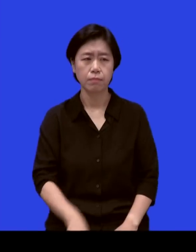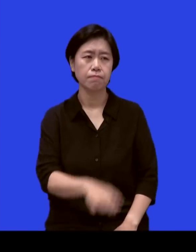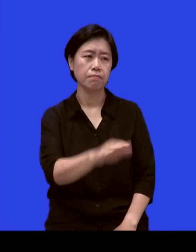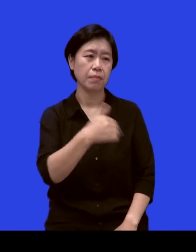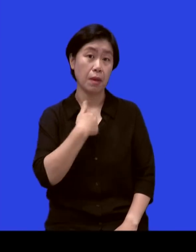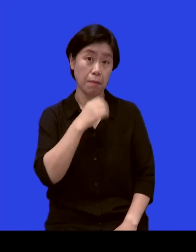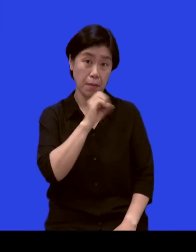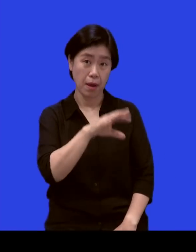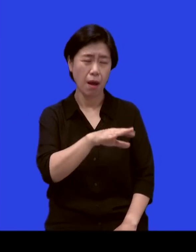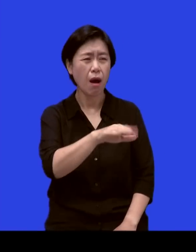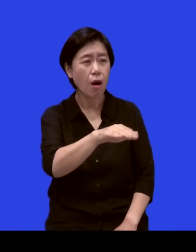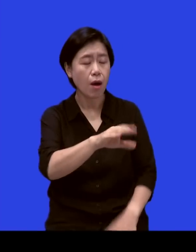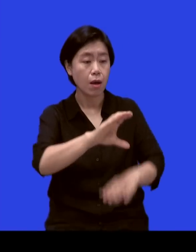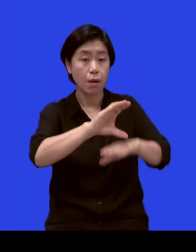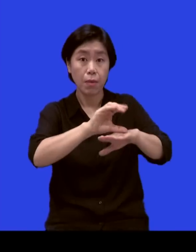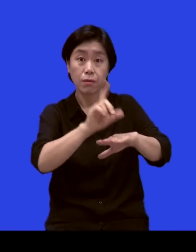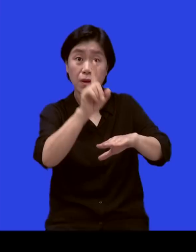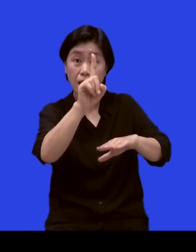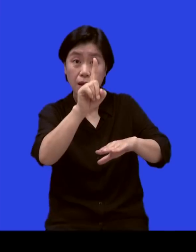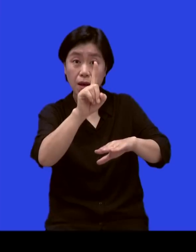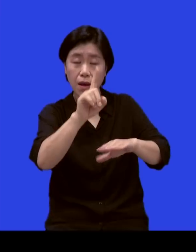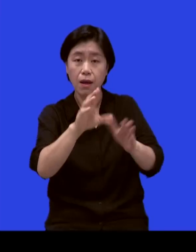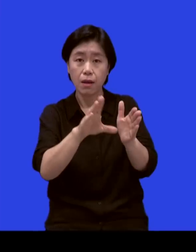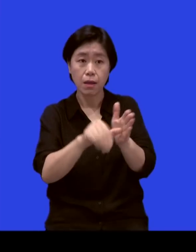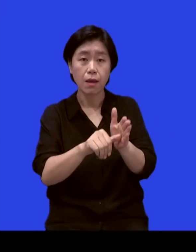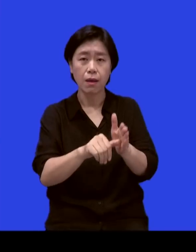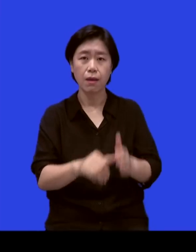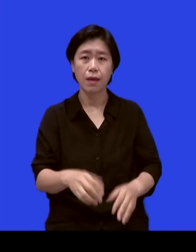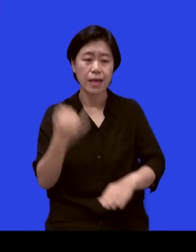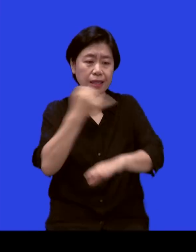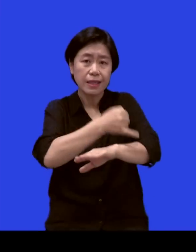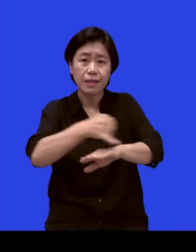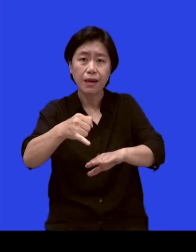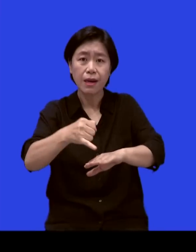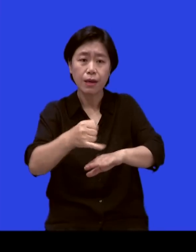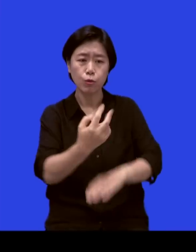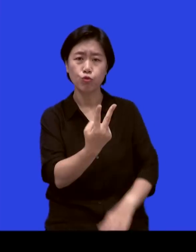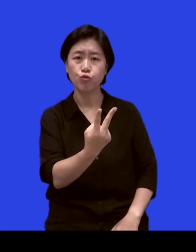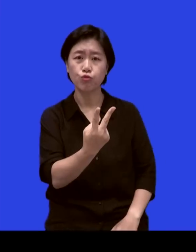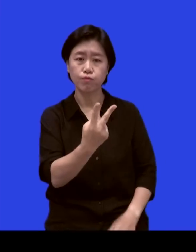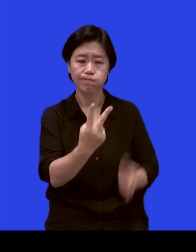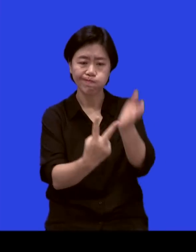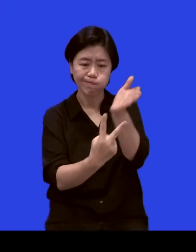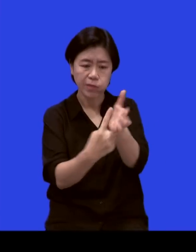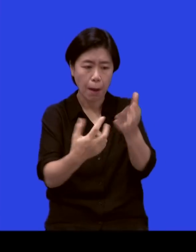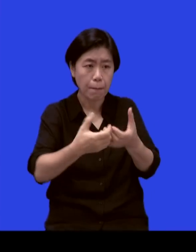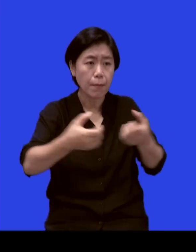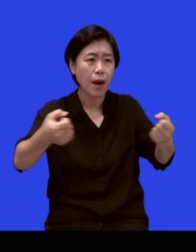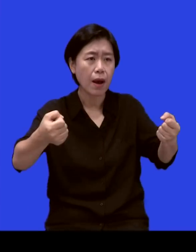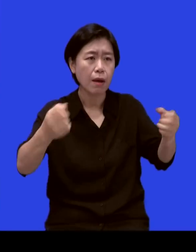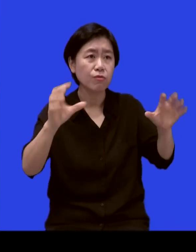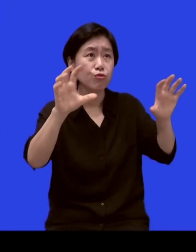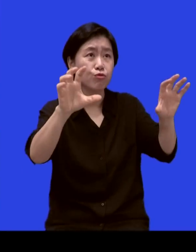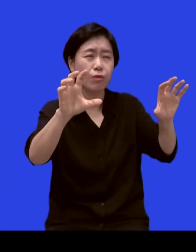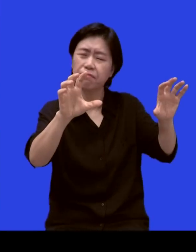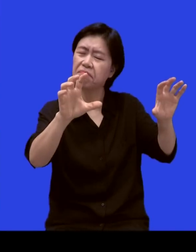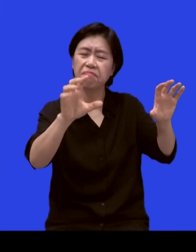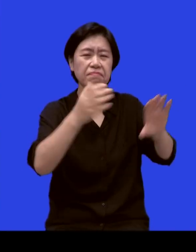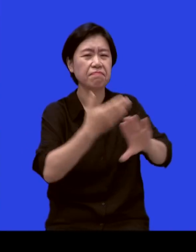화면에 2명의 디자인의 그림이 나오는 거는 예. 좀 아닌 것 같다. 그래서 제가